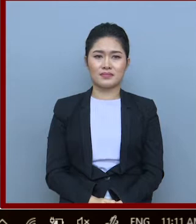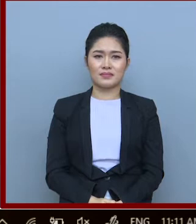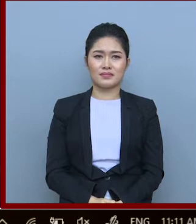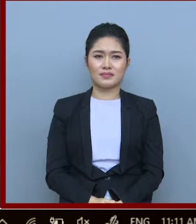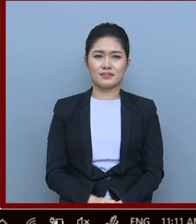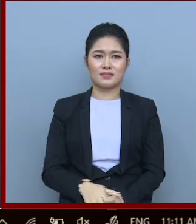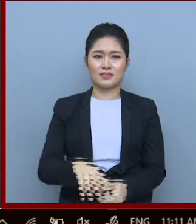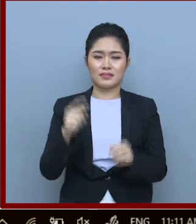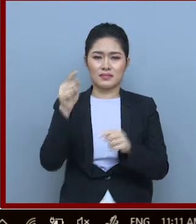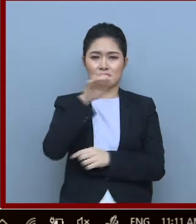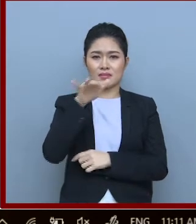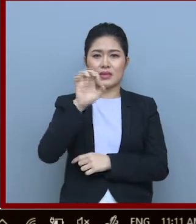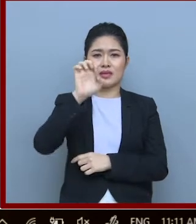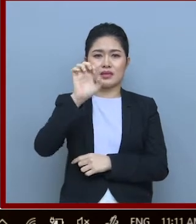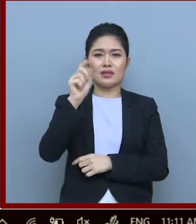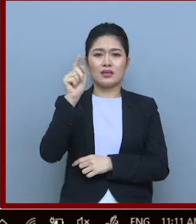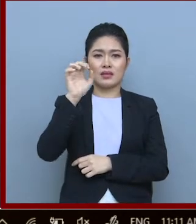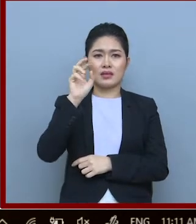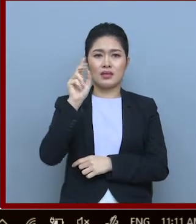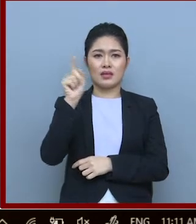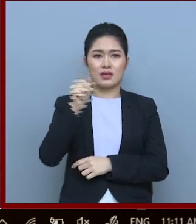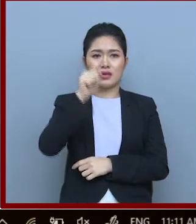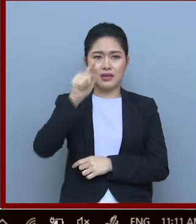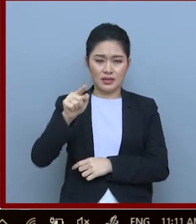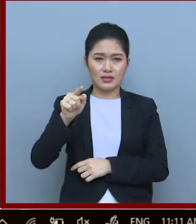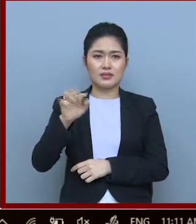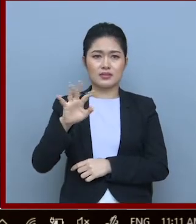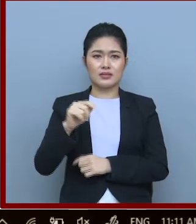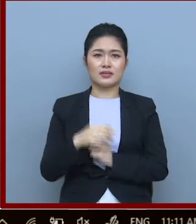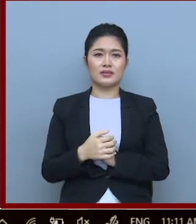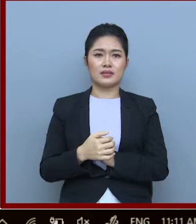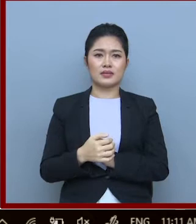example แล้วก็ไปที่ ESP8266 นะครับ